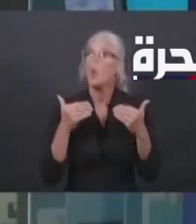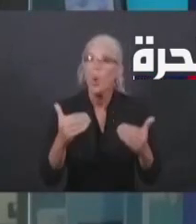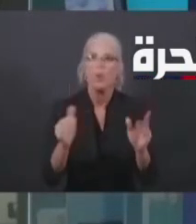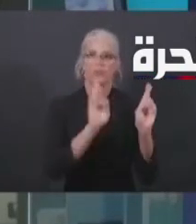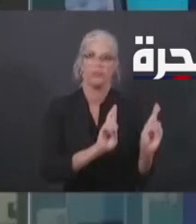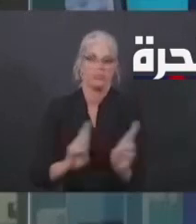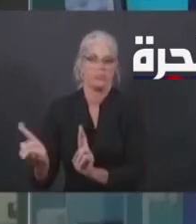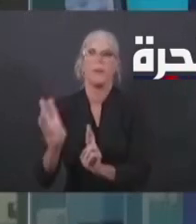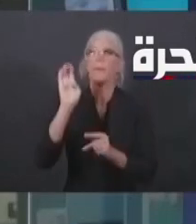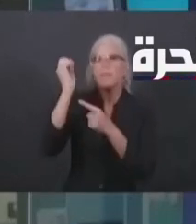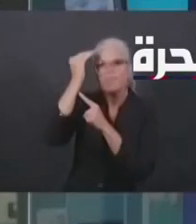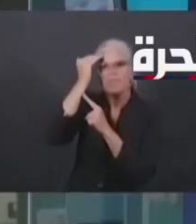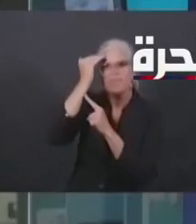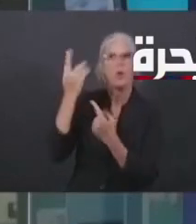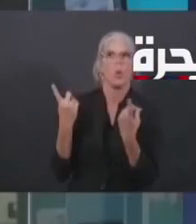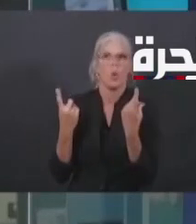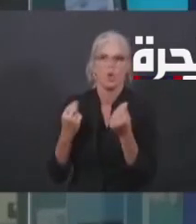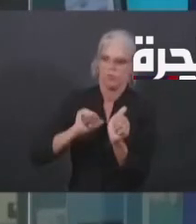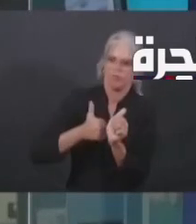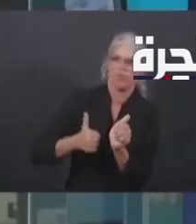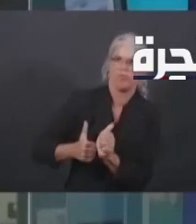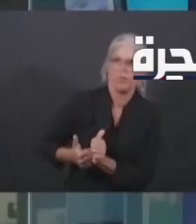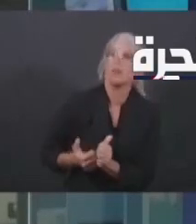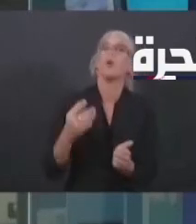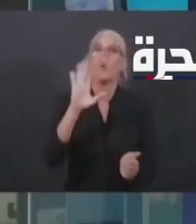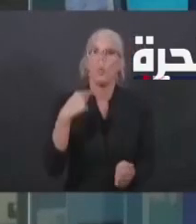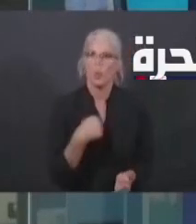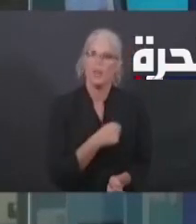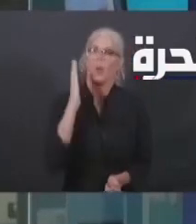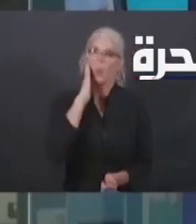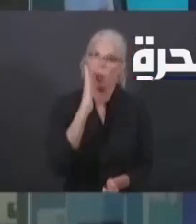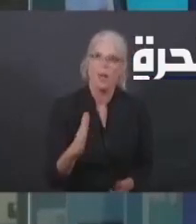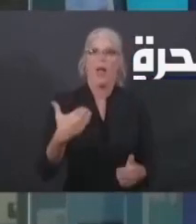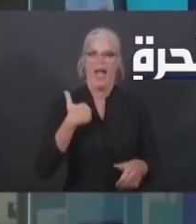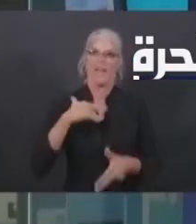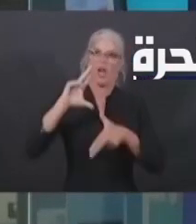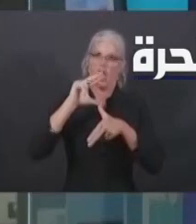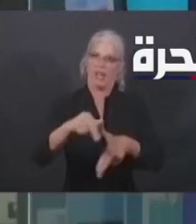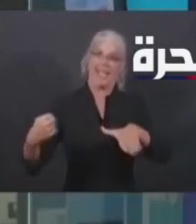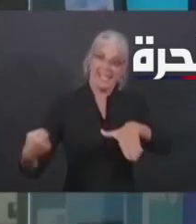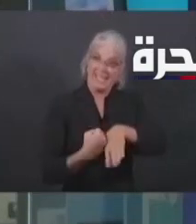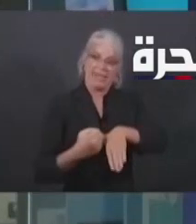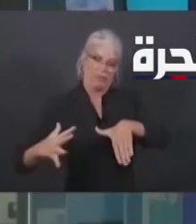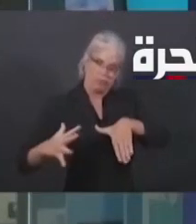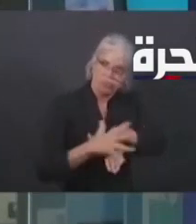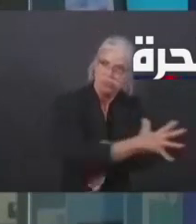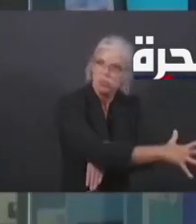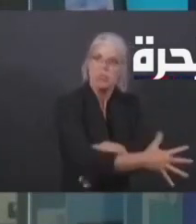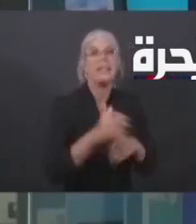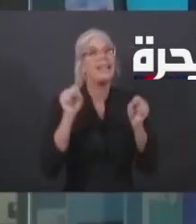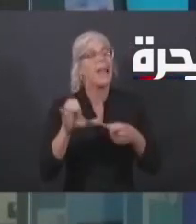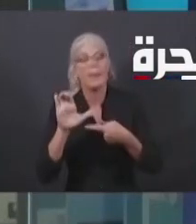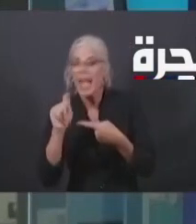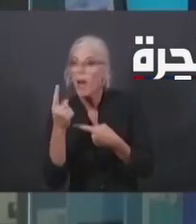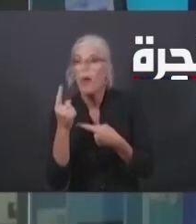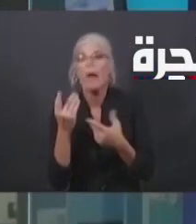على القيام بذلك واحت جميع السكان ان يدركوا حقيقه اننا سنواجه اعصارا يضرب الولايه ربما من الدرجه الاولى